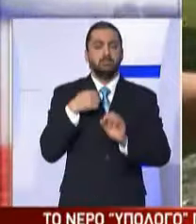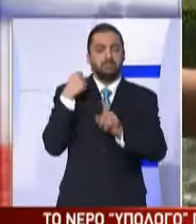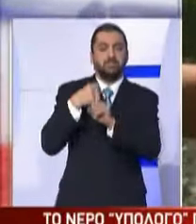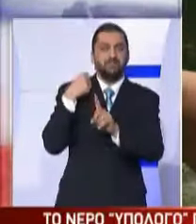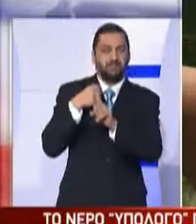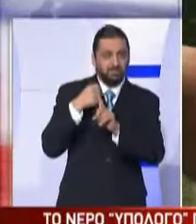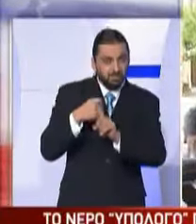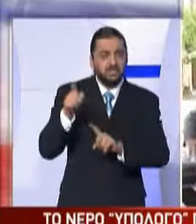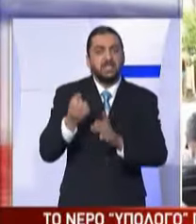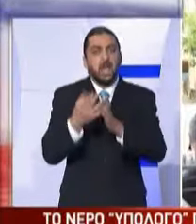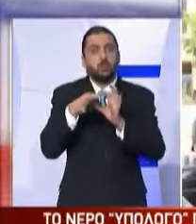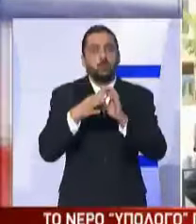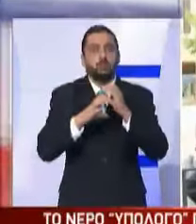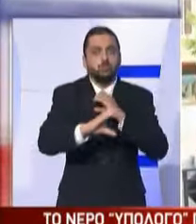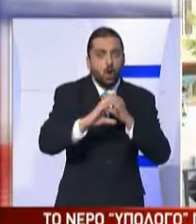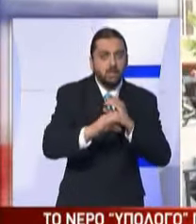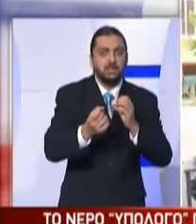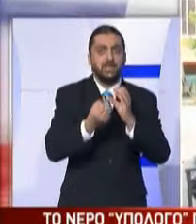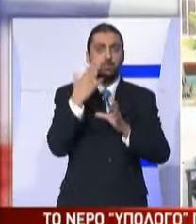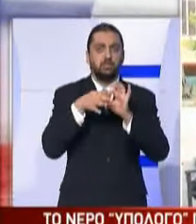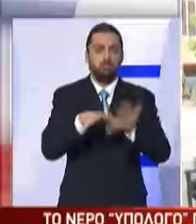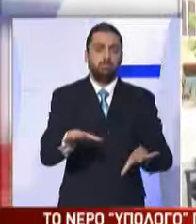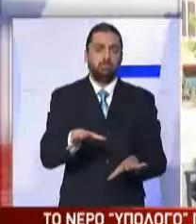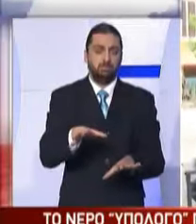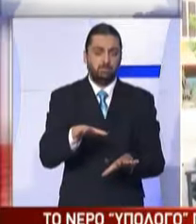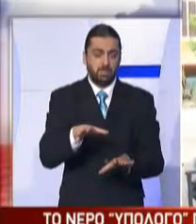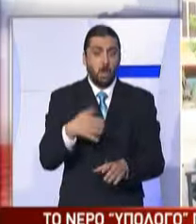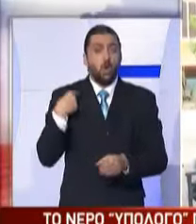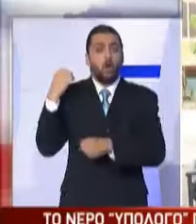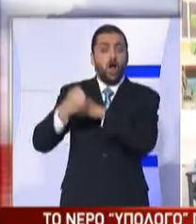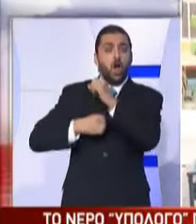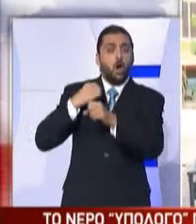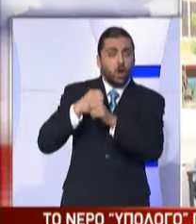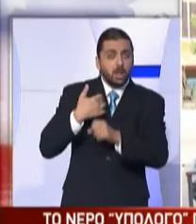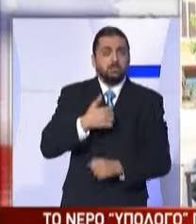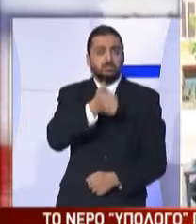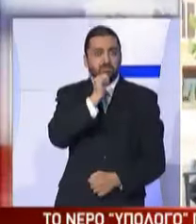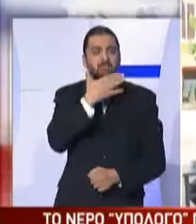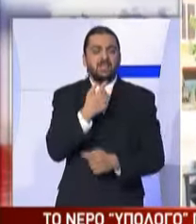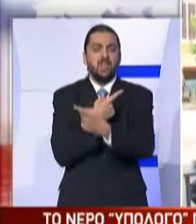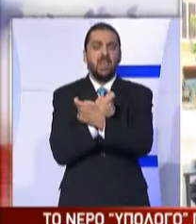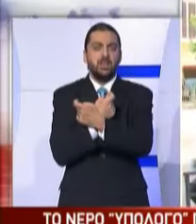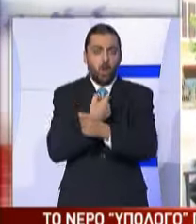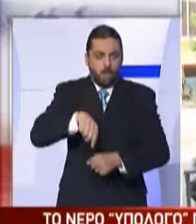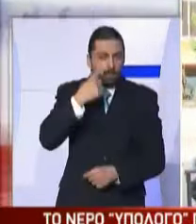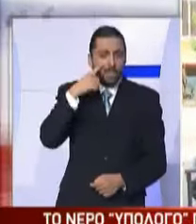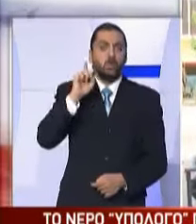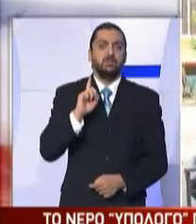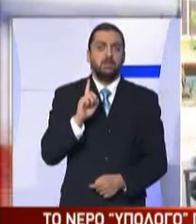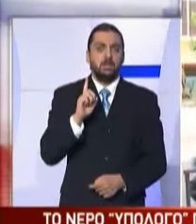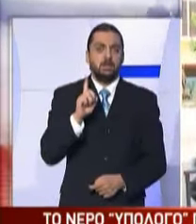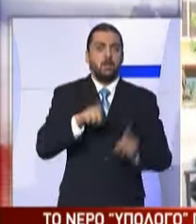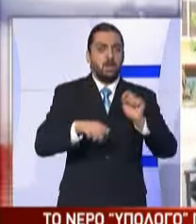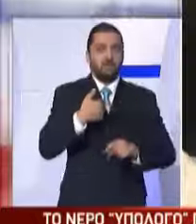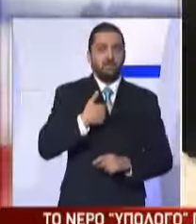να φτιάξουμε νέο αγωγό. Λόγω του νερού πίναμε δηλητήριο χωρίς να το ξέραμε. Πολλοί από εδώ, από το χωριό μας, άλλοι έχουν φύγει